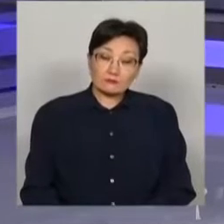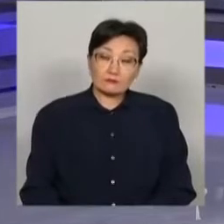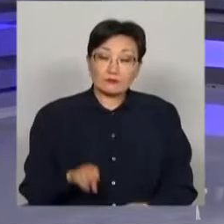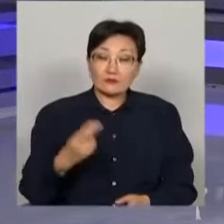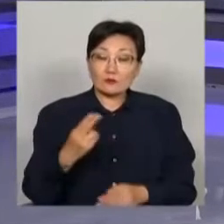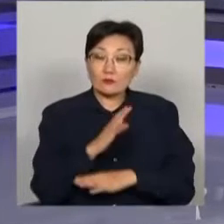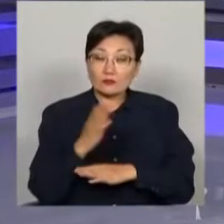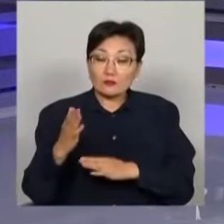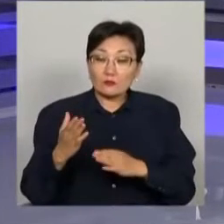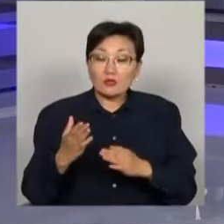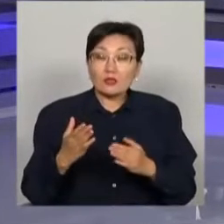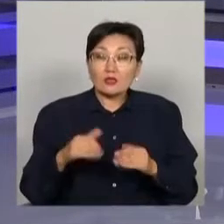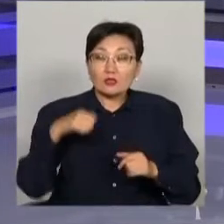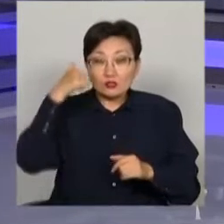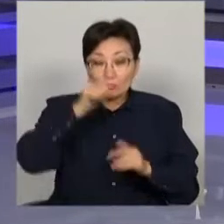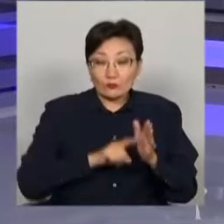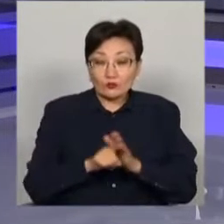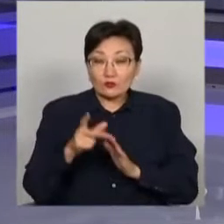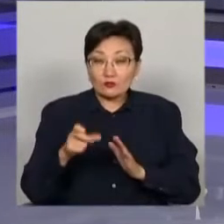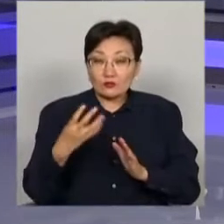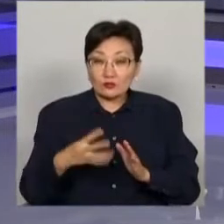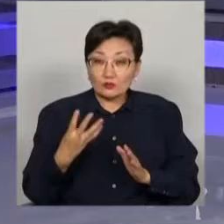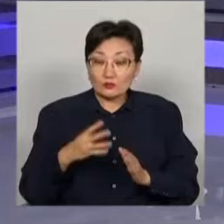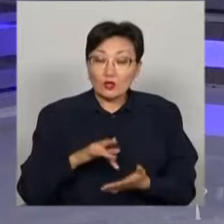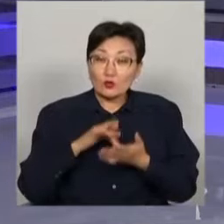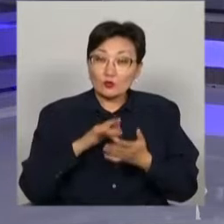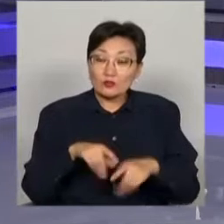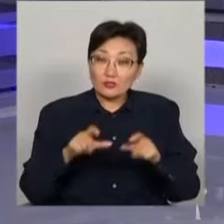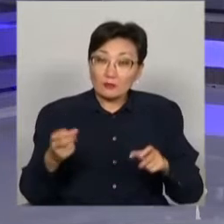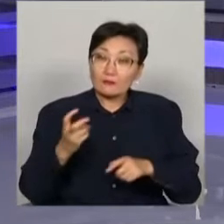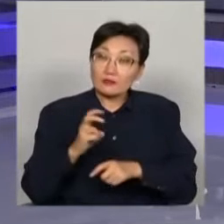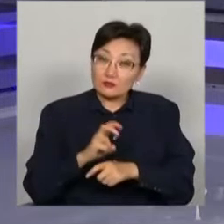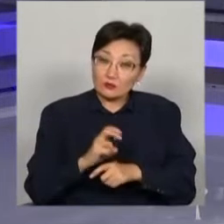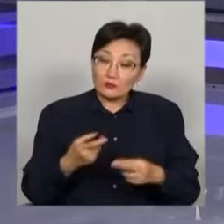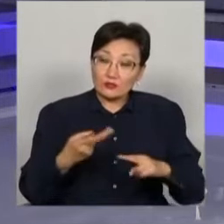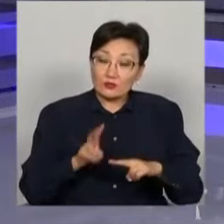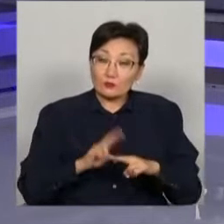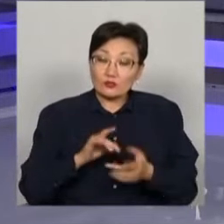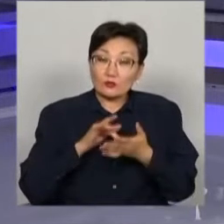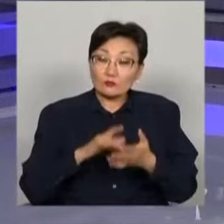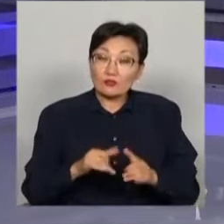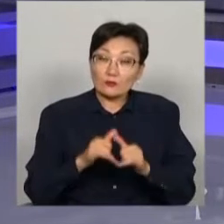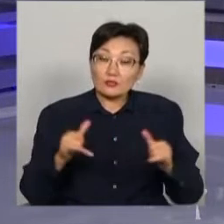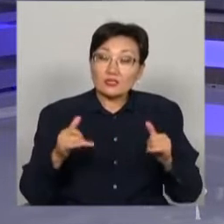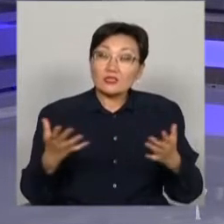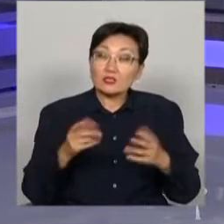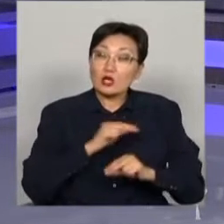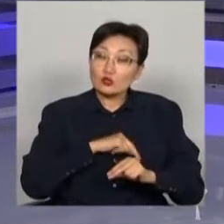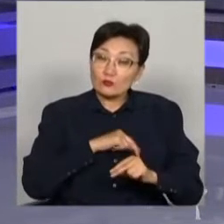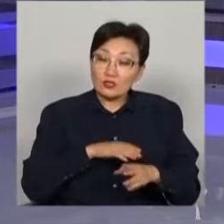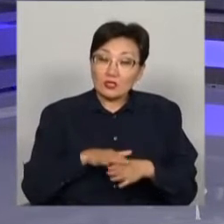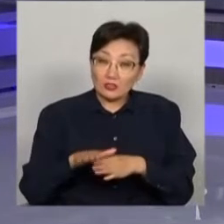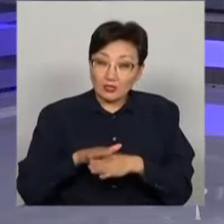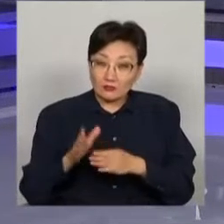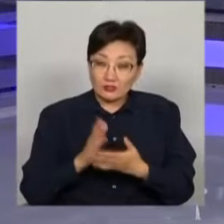Ұлттық паркке Самал ханым жыл басынан бері 344 турист келіпті. Енді осы туризмді дамыту үшін қандай жұмыстар атқарылып